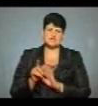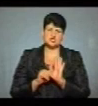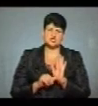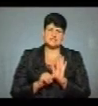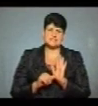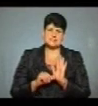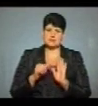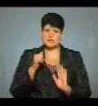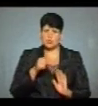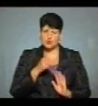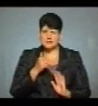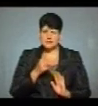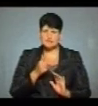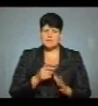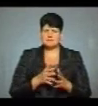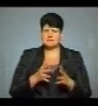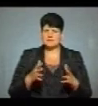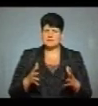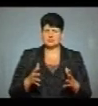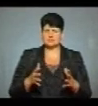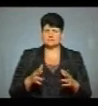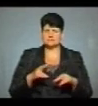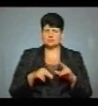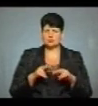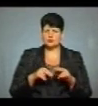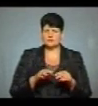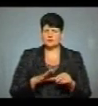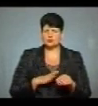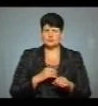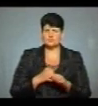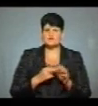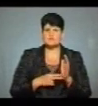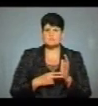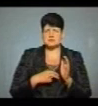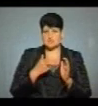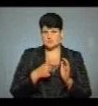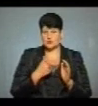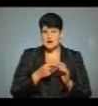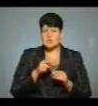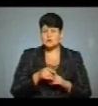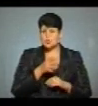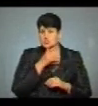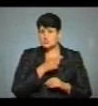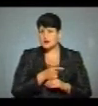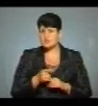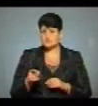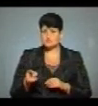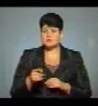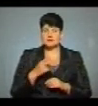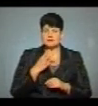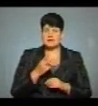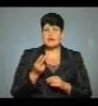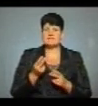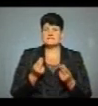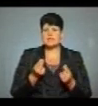60-х років, найбільш інтенсивна побудова їх була здійснена в 70-х роках, але з того часу, зважаючи на